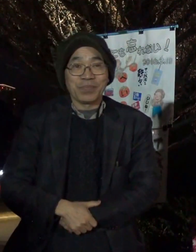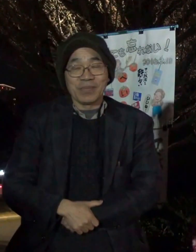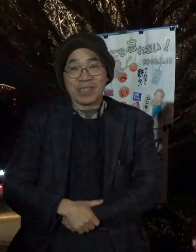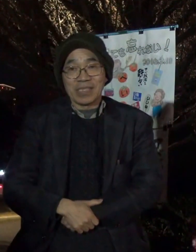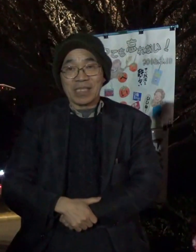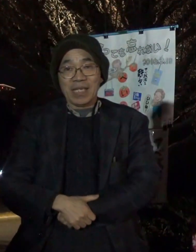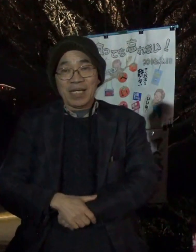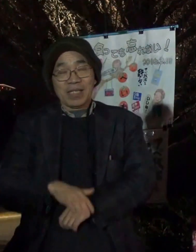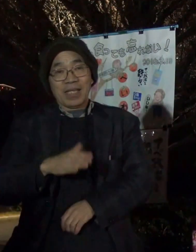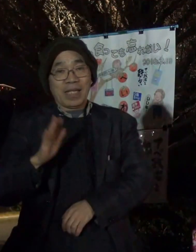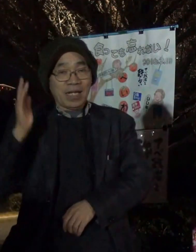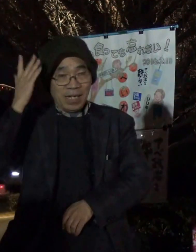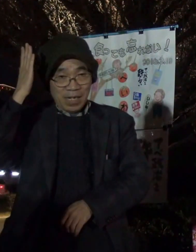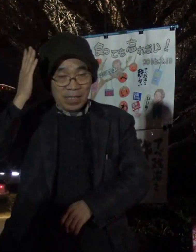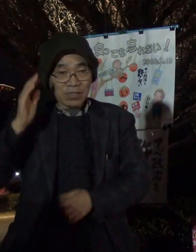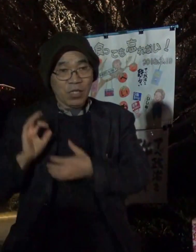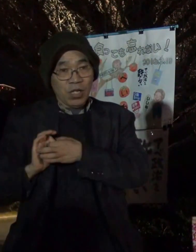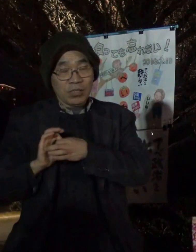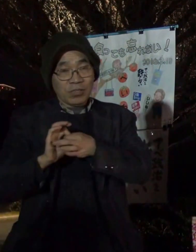なかなか